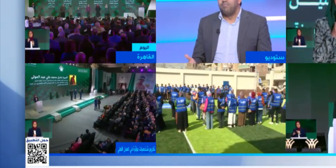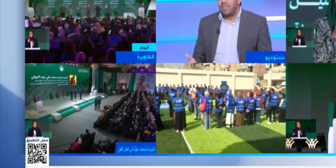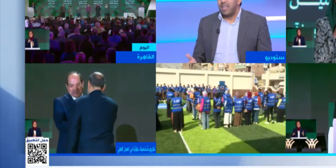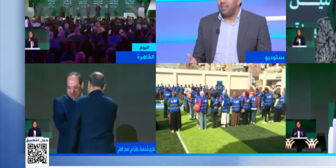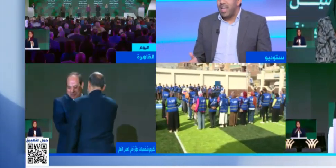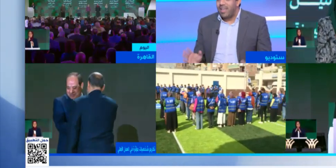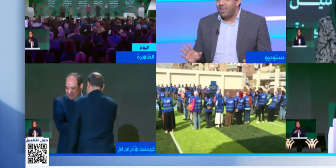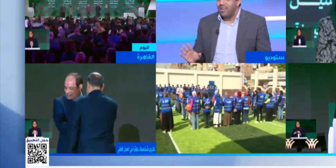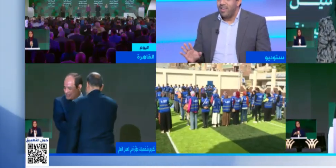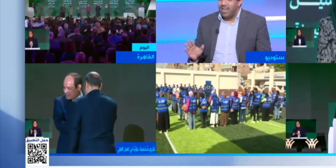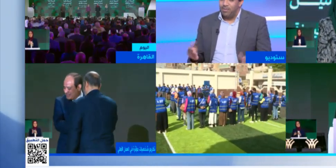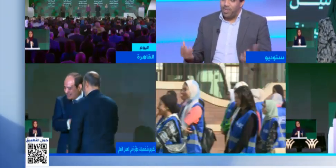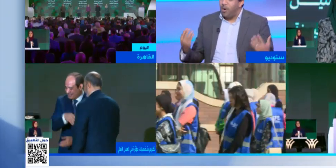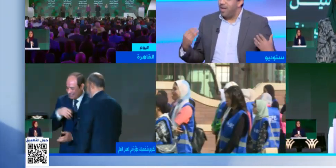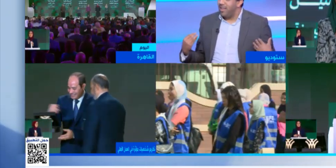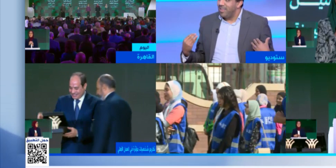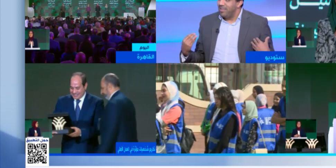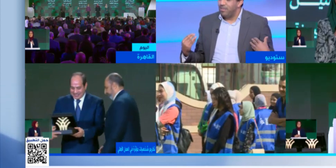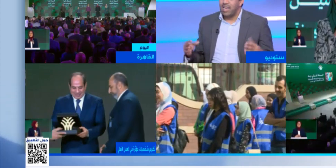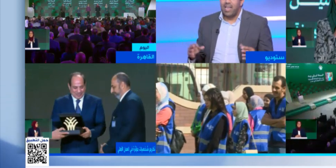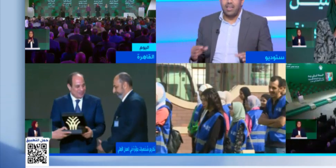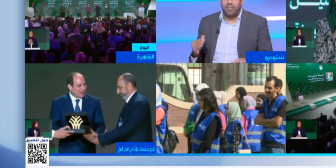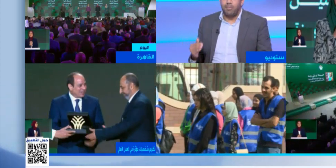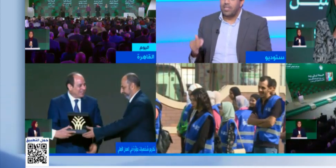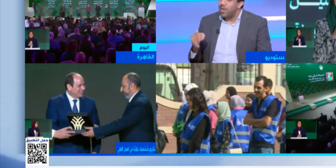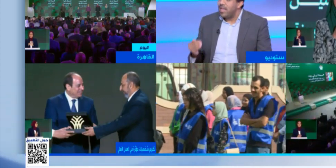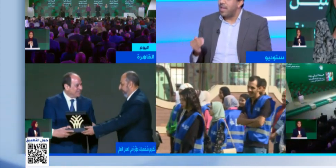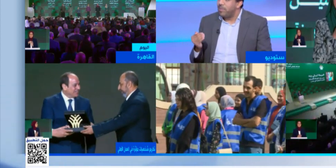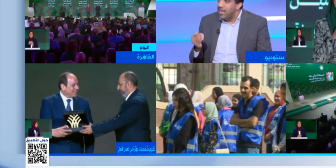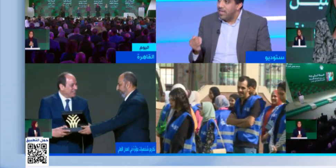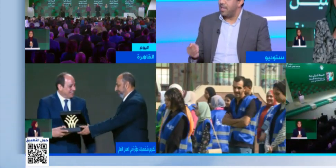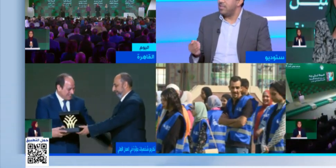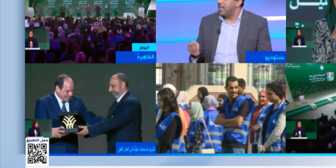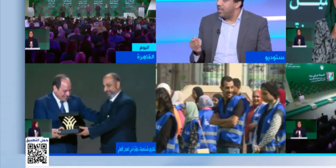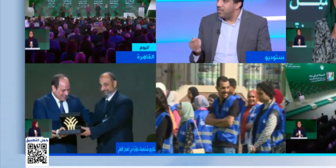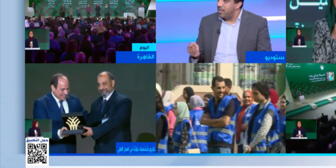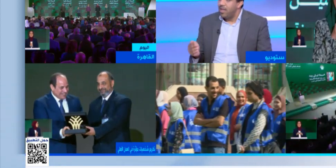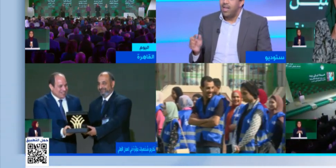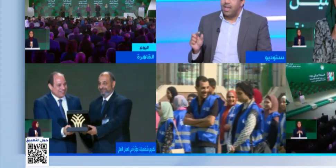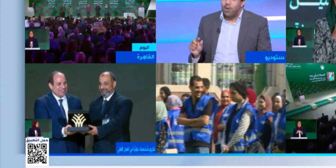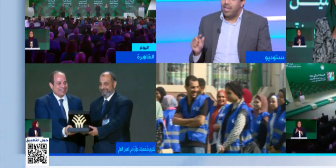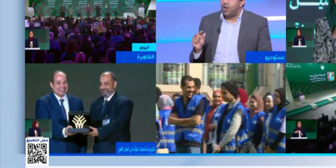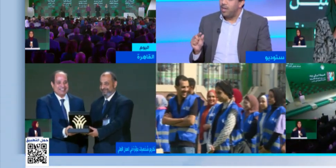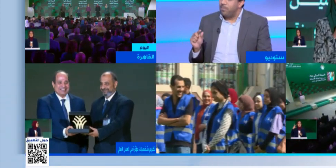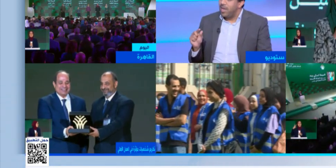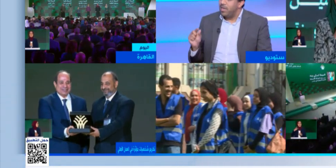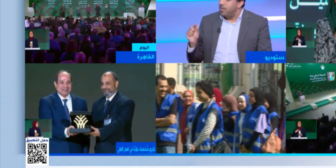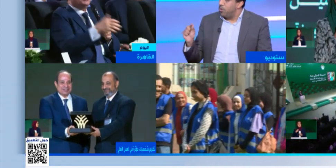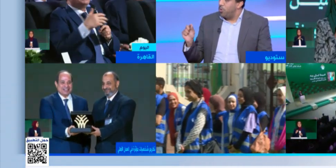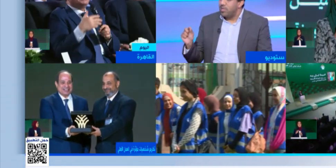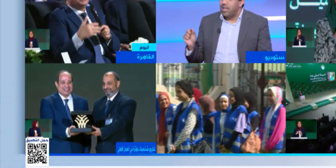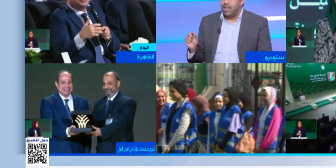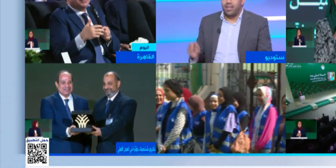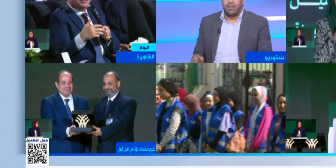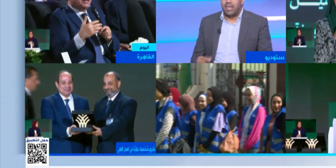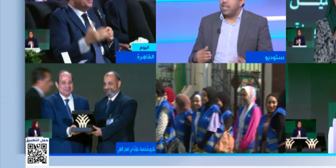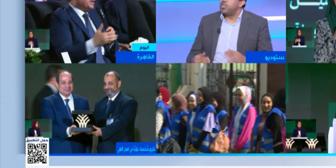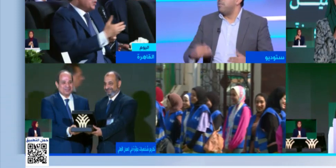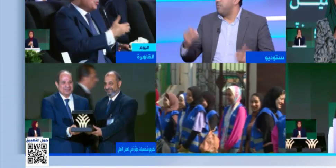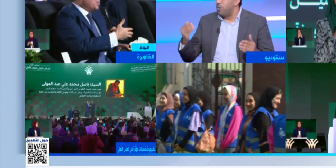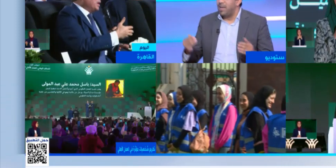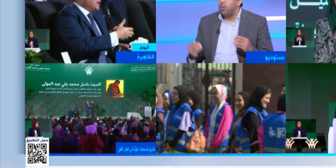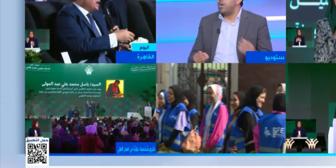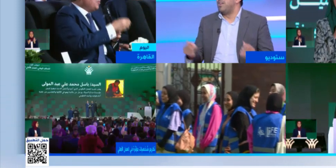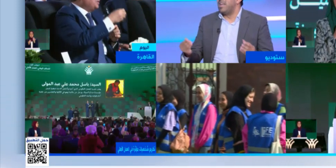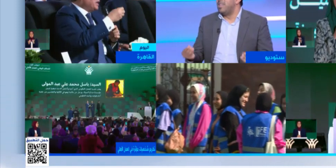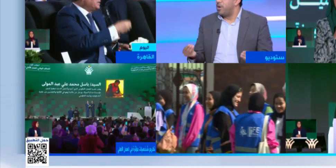لكن في الاخر احنا بنروح بنلاقي ان في مسؤوليه كبيره جدا جدا. لو احنا كنا بنعمل الموضوع ده